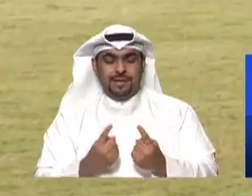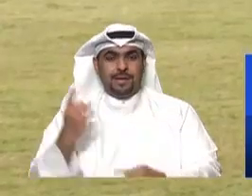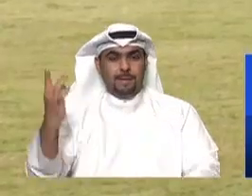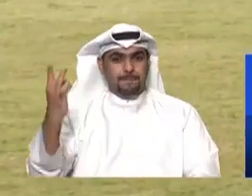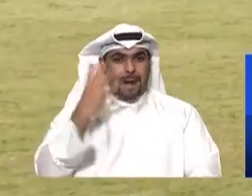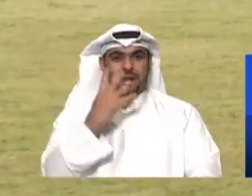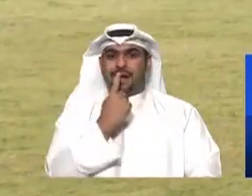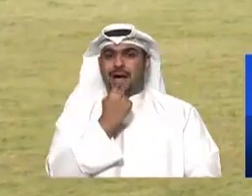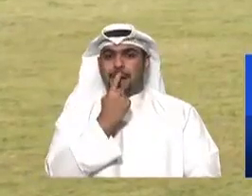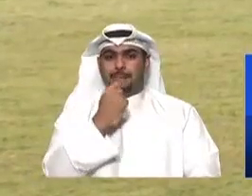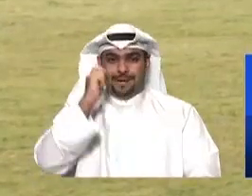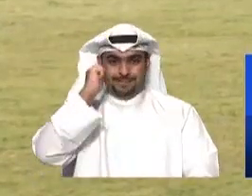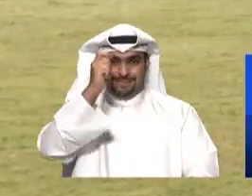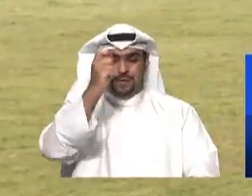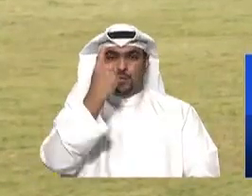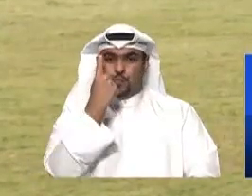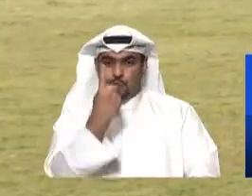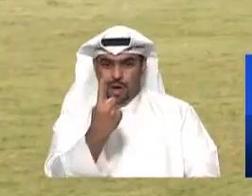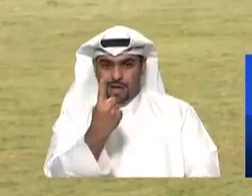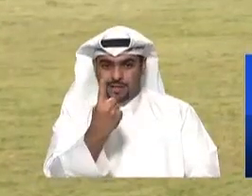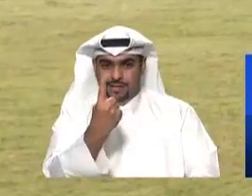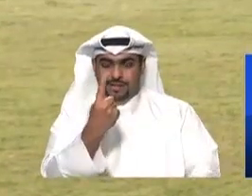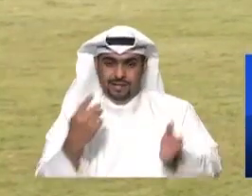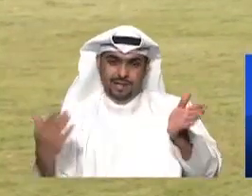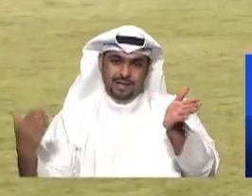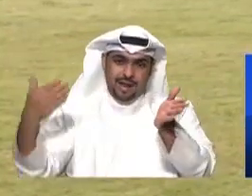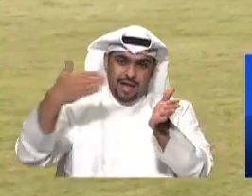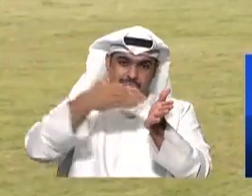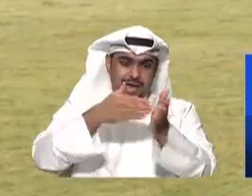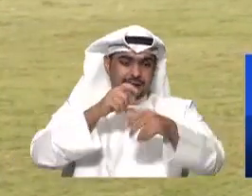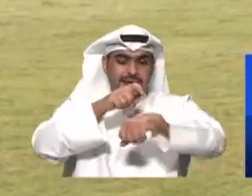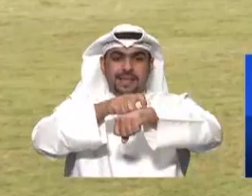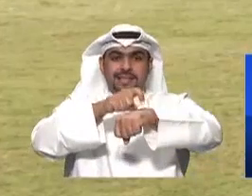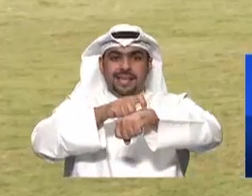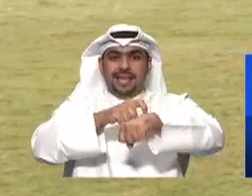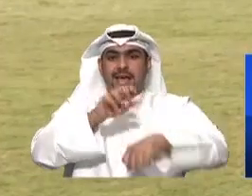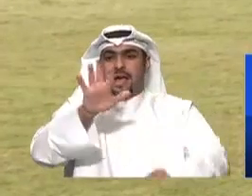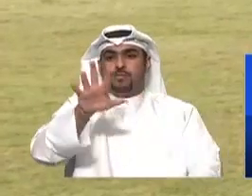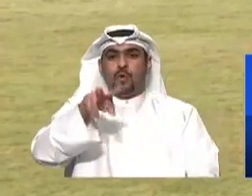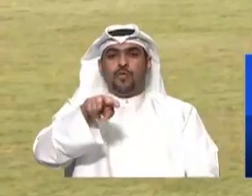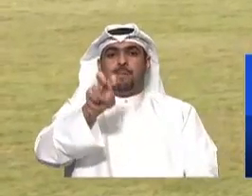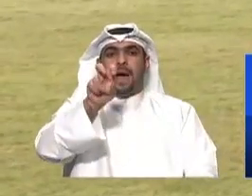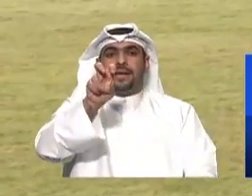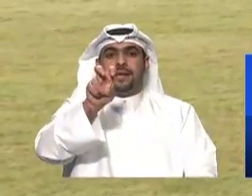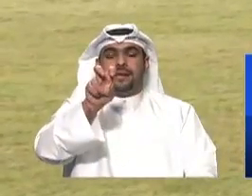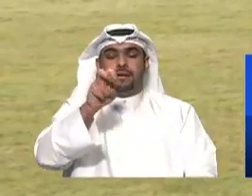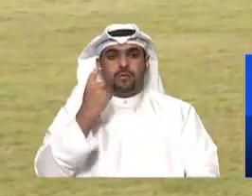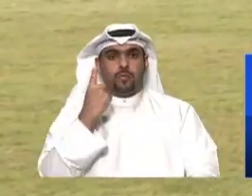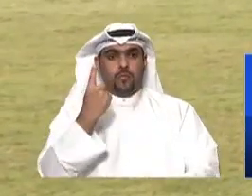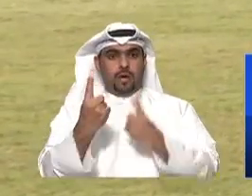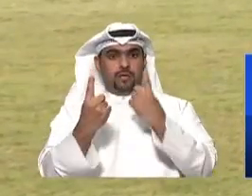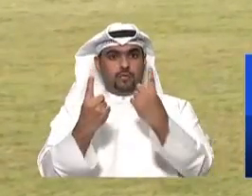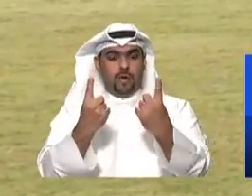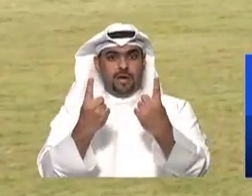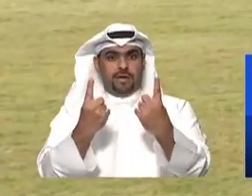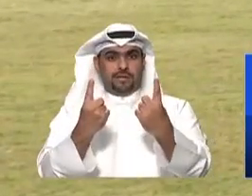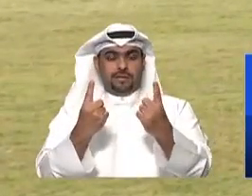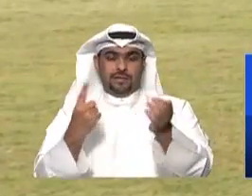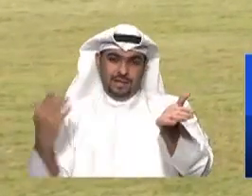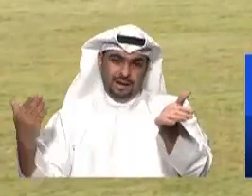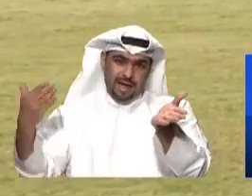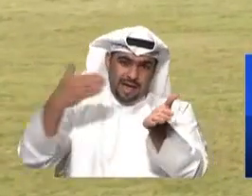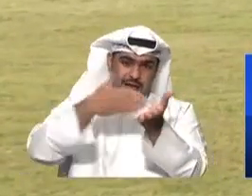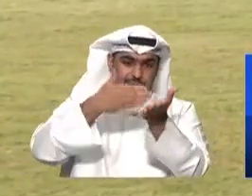النتيجه لدقيقه 85 باخر خمس دقائق تعادلوا معنا نادي السالميه، ولكن كانوا رجال وعلى قد المسؤوليه داخل الملعب، والحمد لله هذا